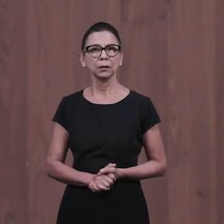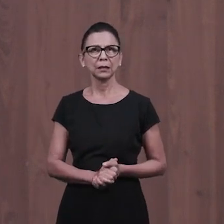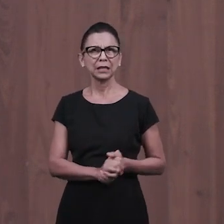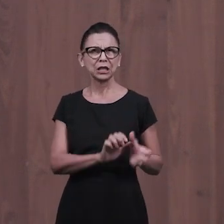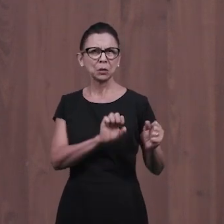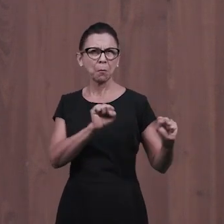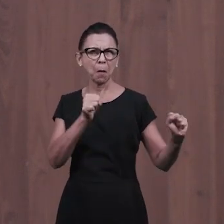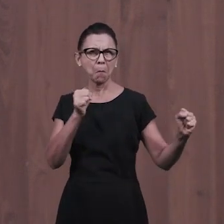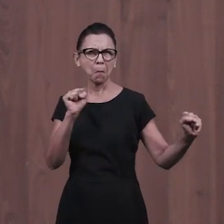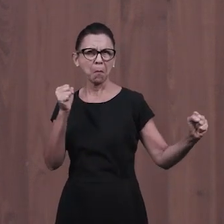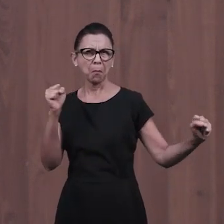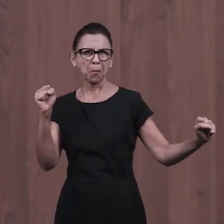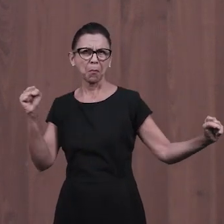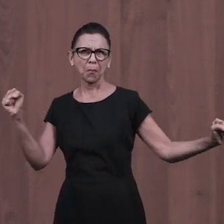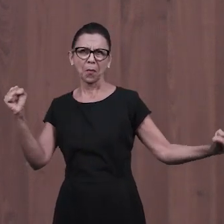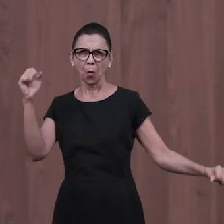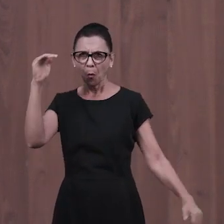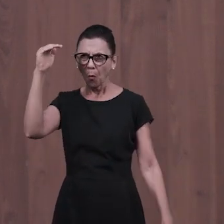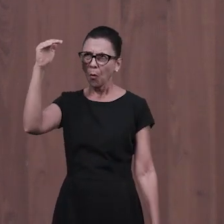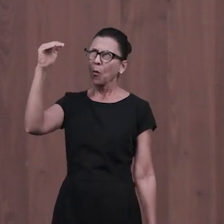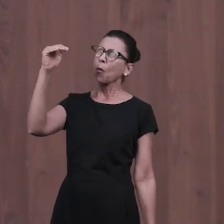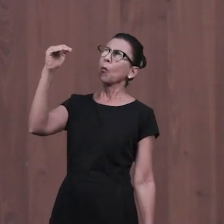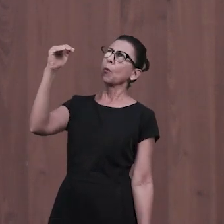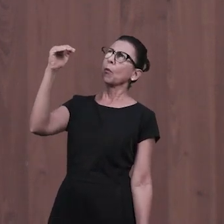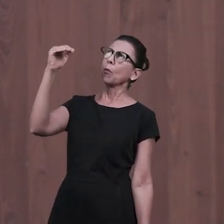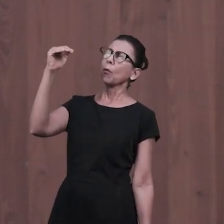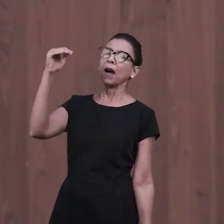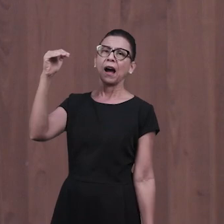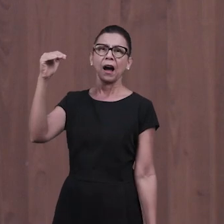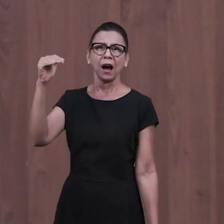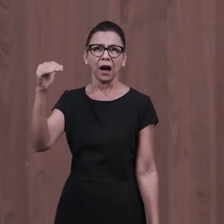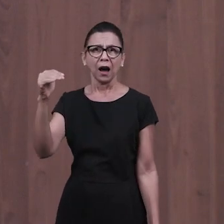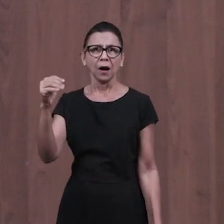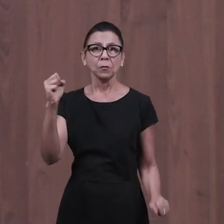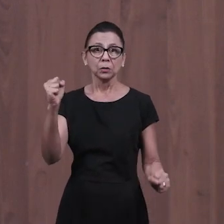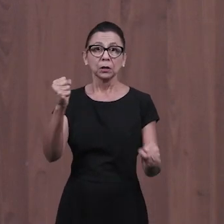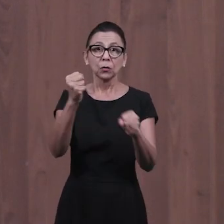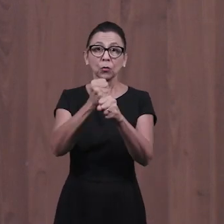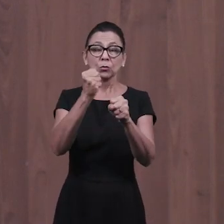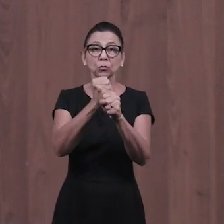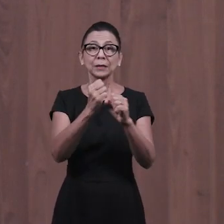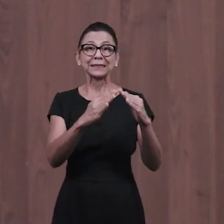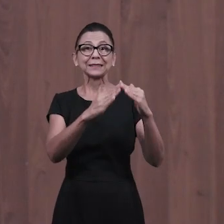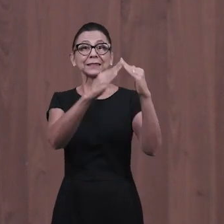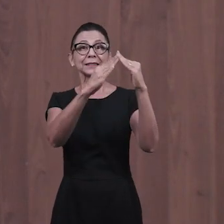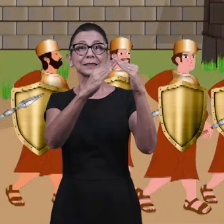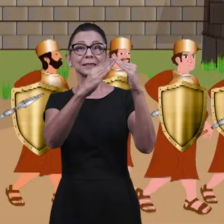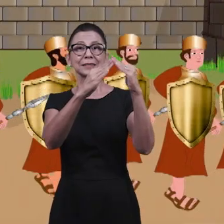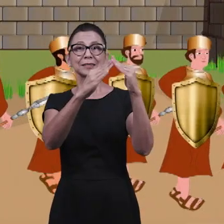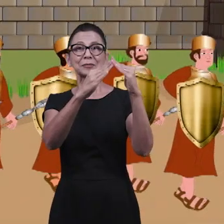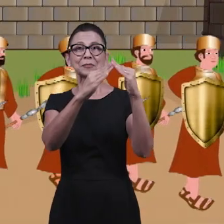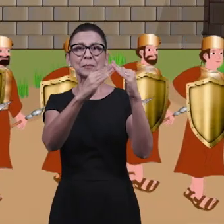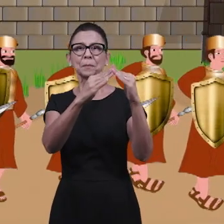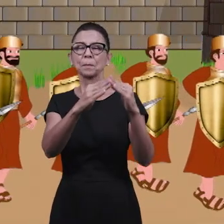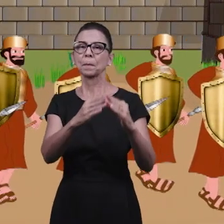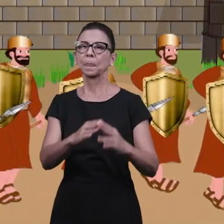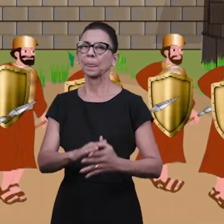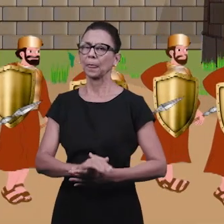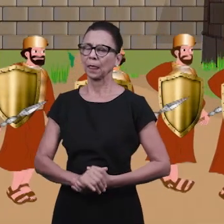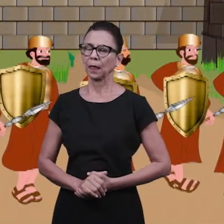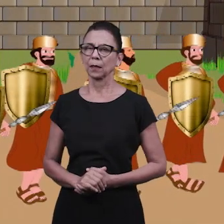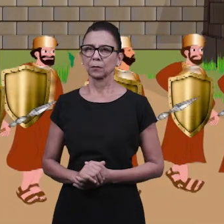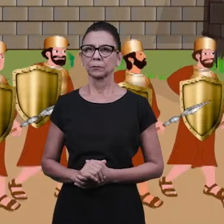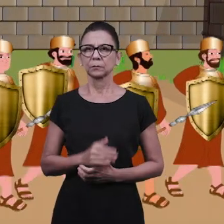même construire des maisons sur les murailles tellement ils étaient épais. Mais Josué, il